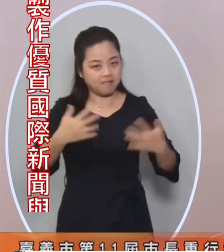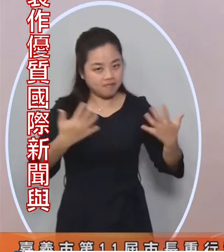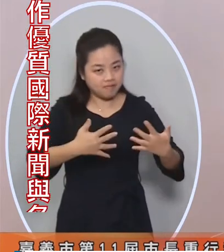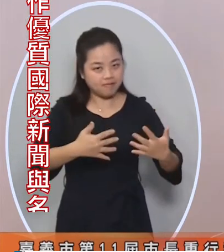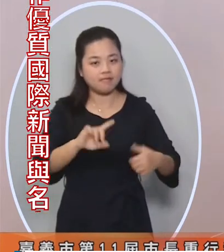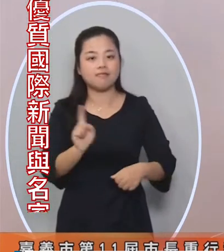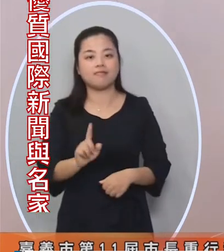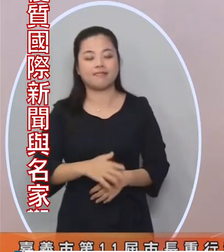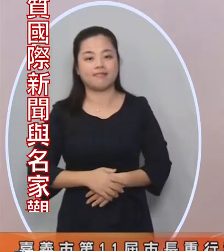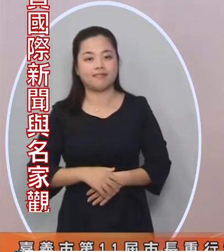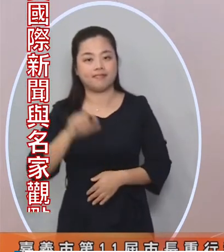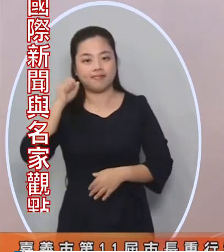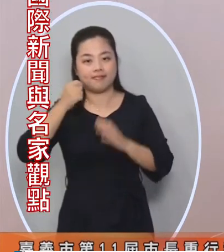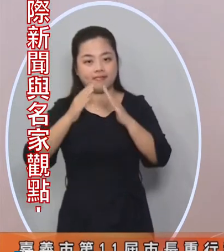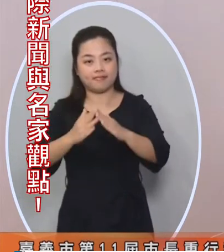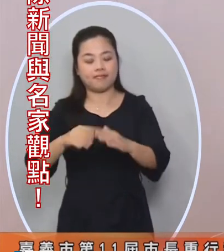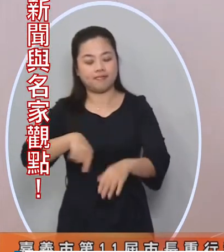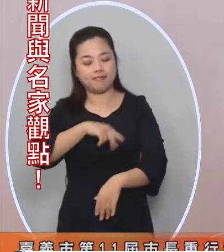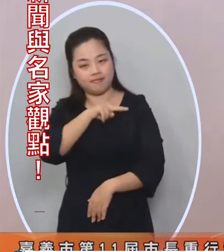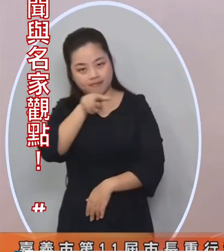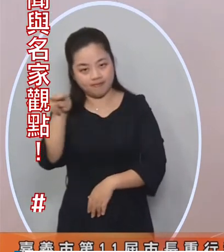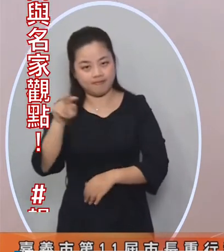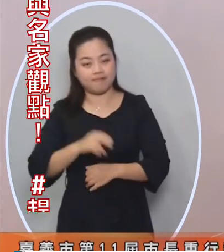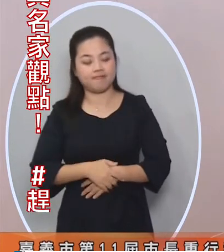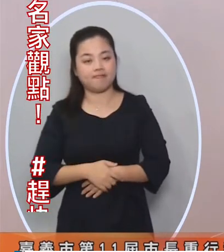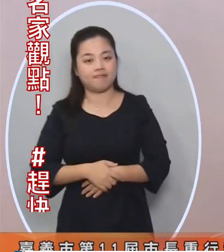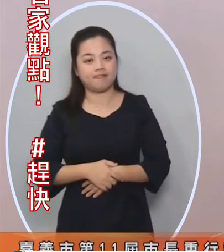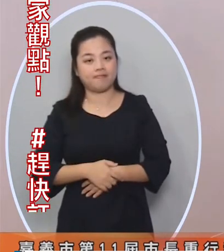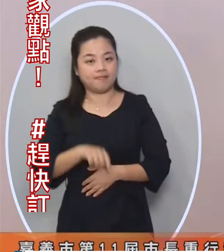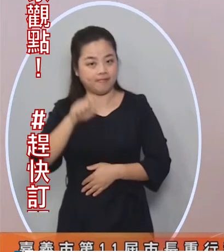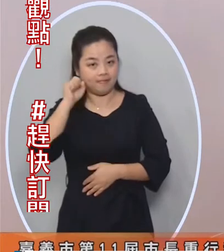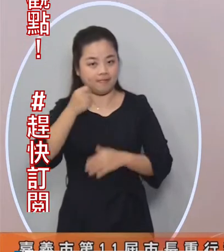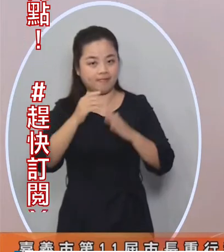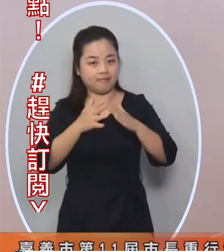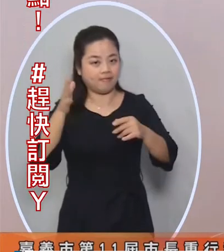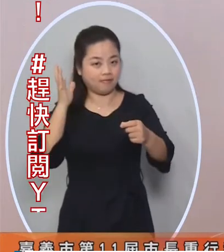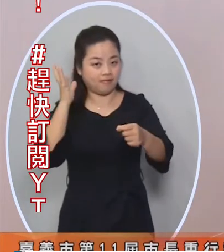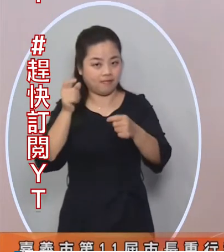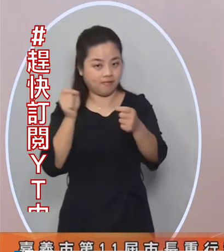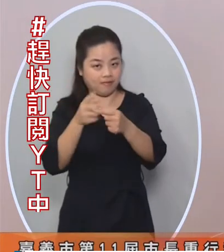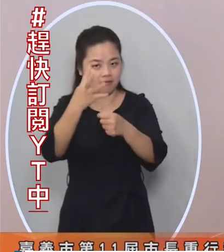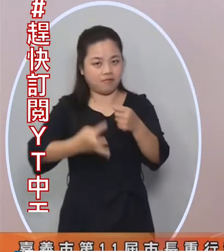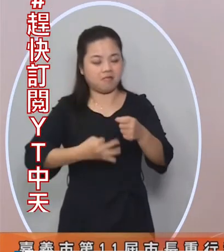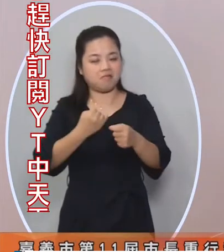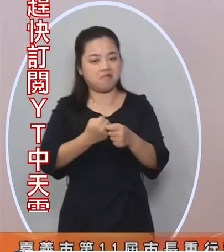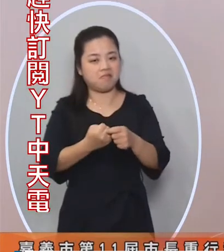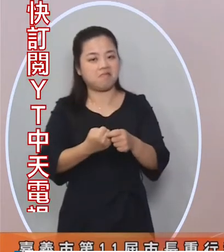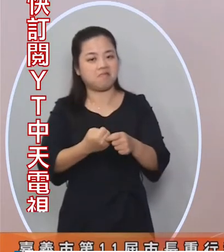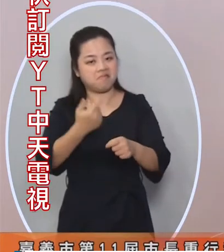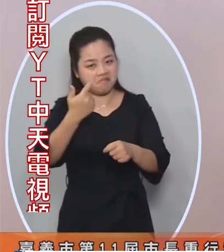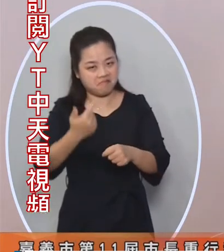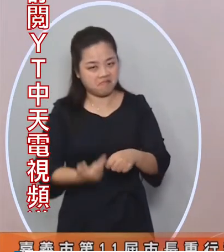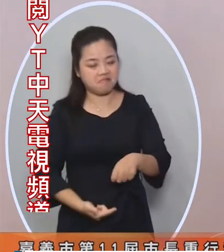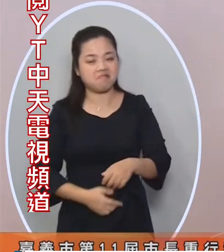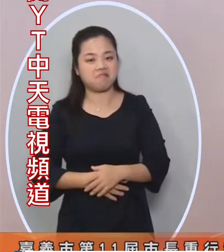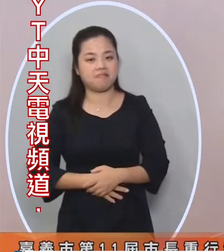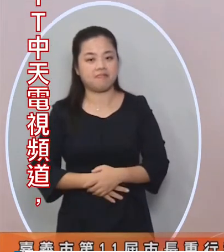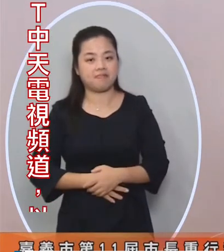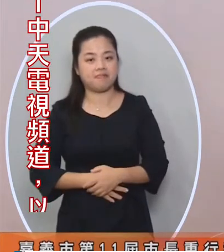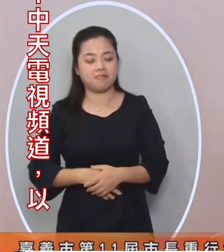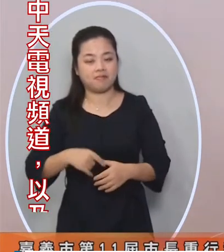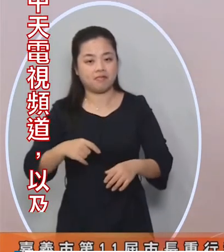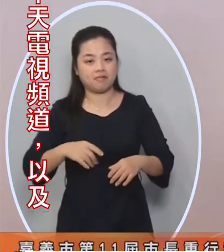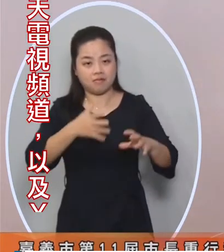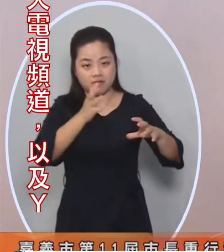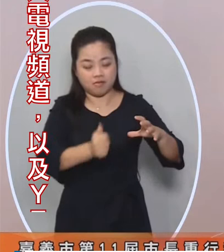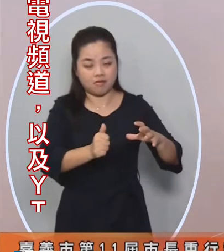对。嘉义市咱来看吼，其实嘉义市即几冬的发展有较慢去，特别是我伫总统府的时